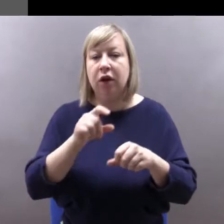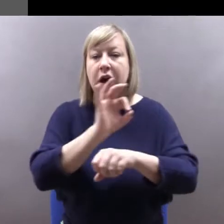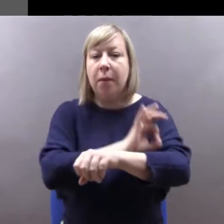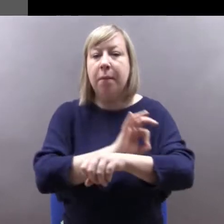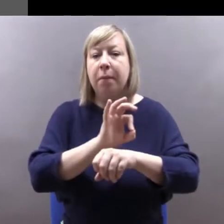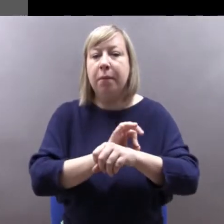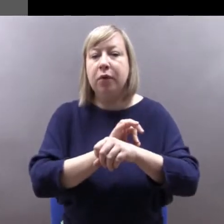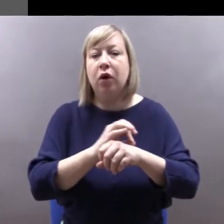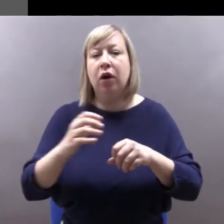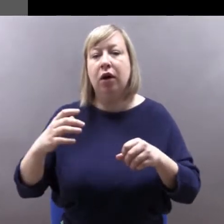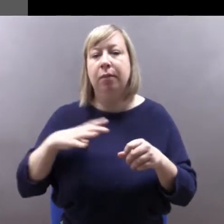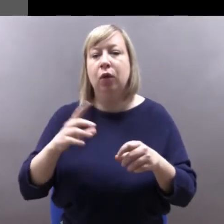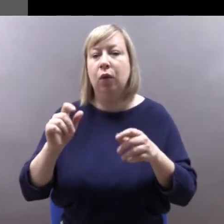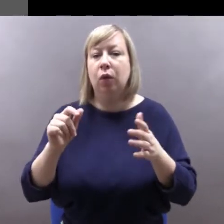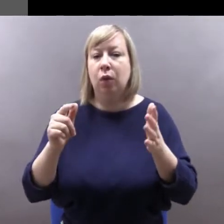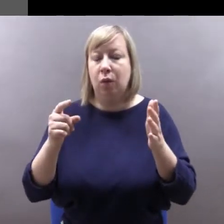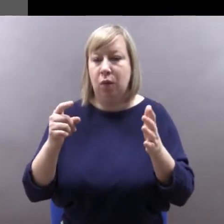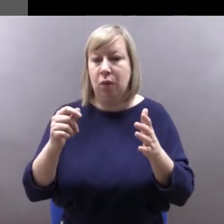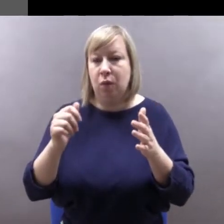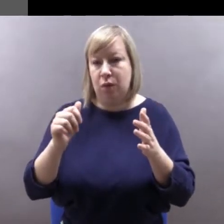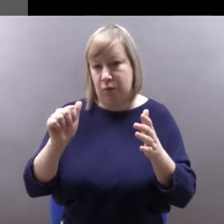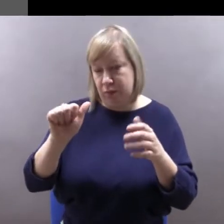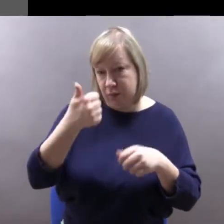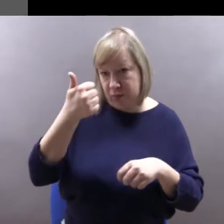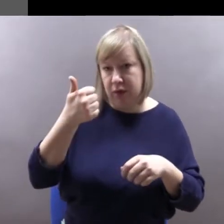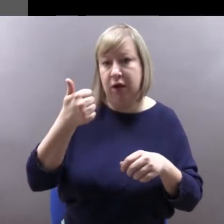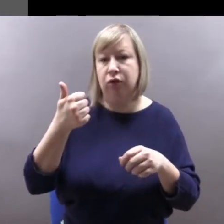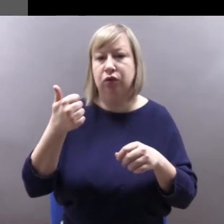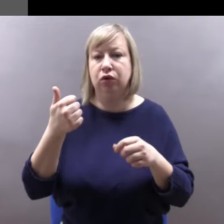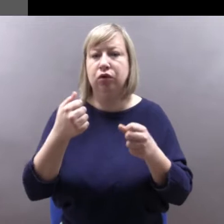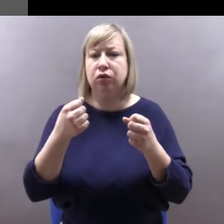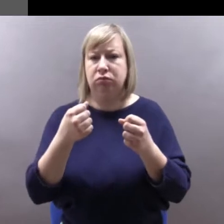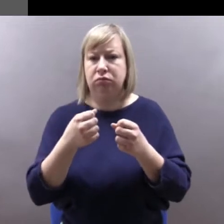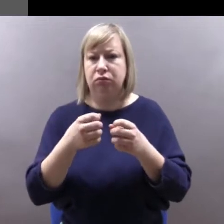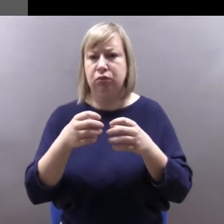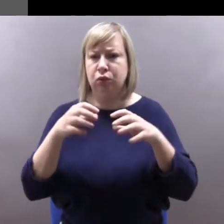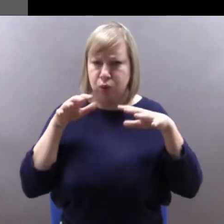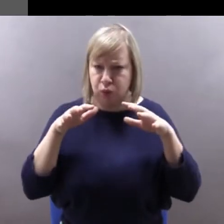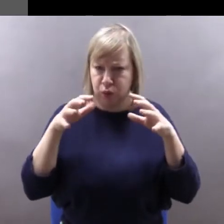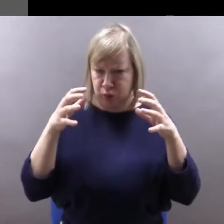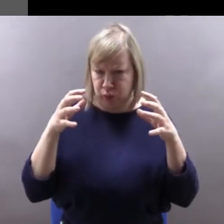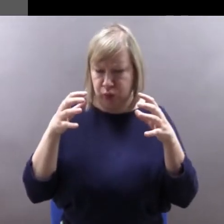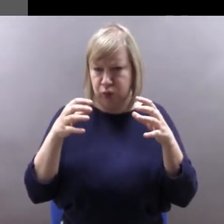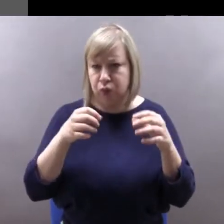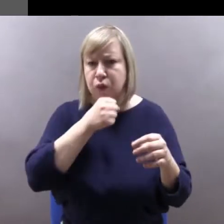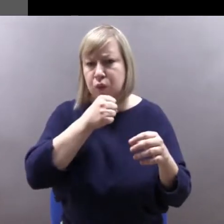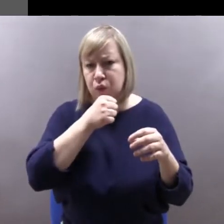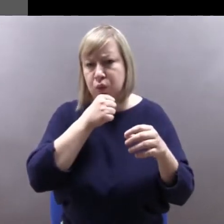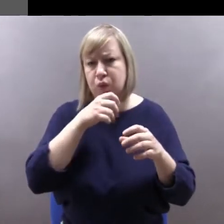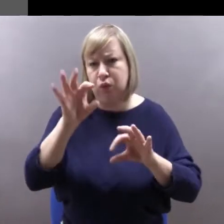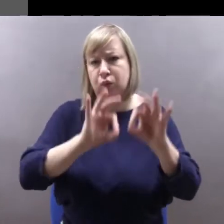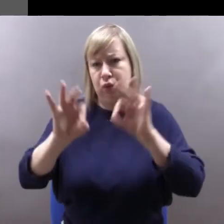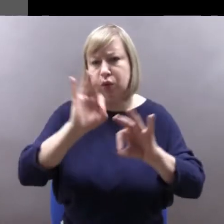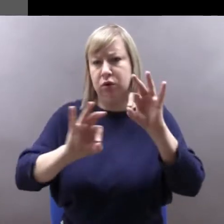odbudowie Starego Miasta. I te wszystkie prace, które toczyły się jednocześnie wewnątrz i na zewnątrz, bo